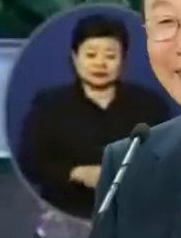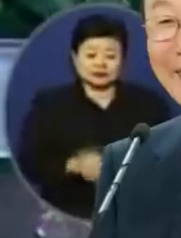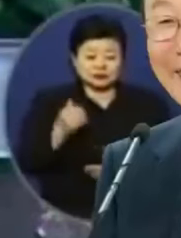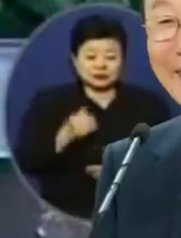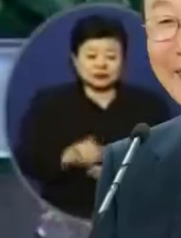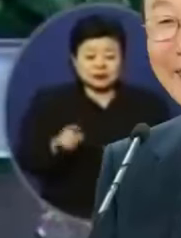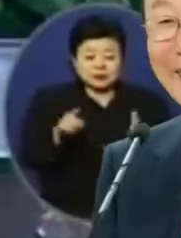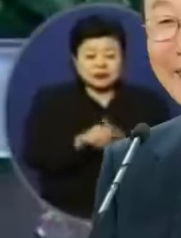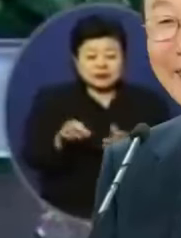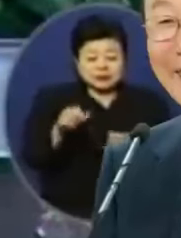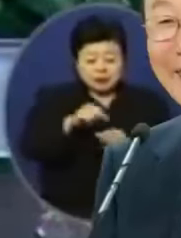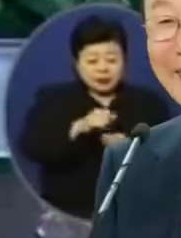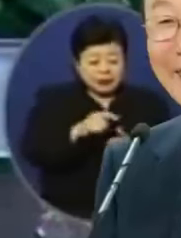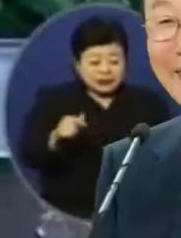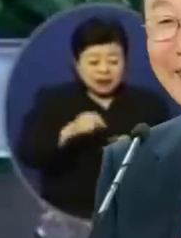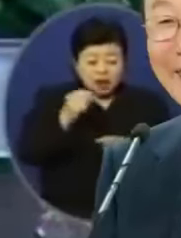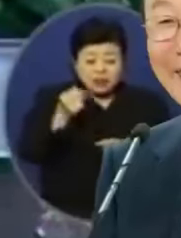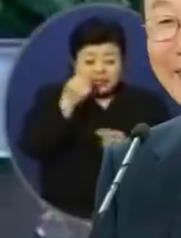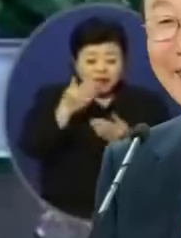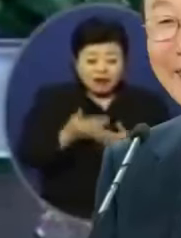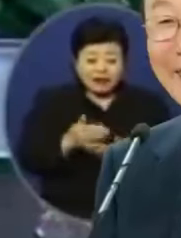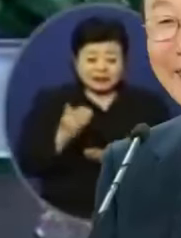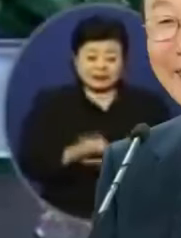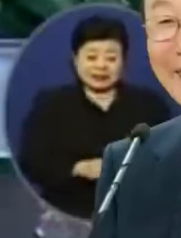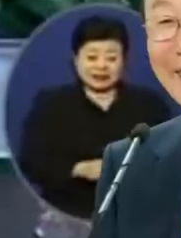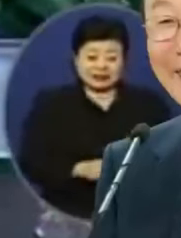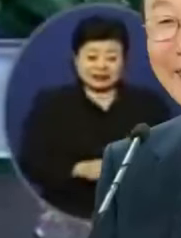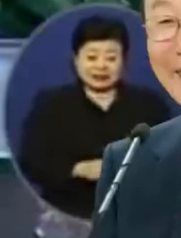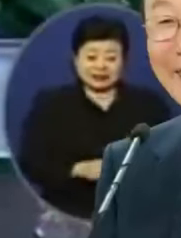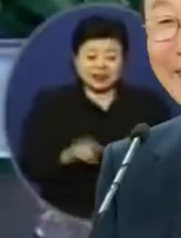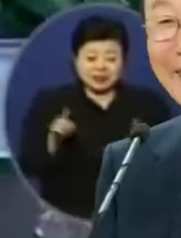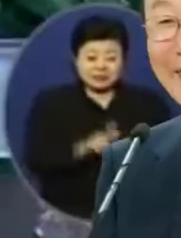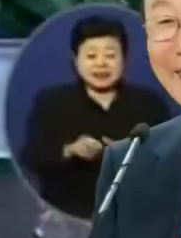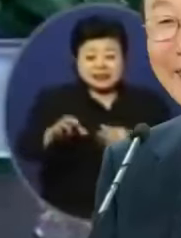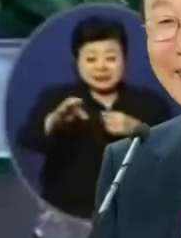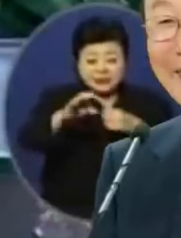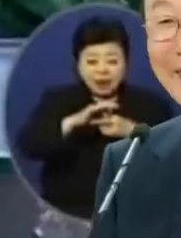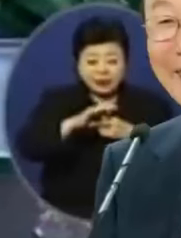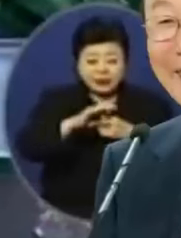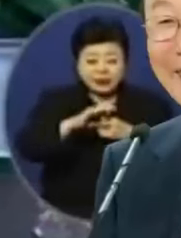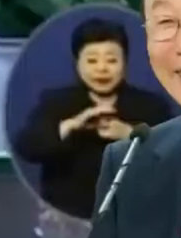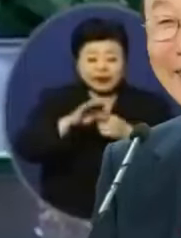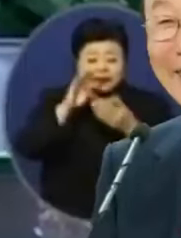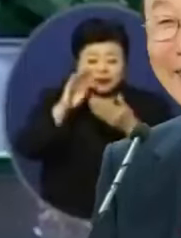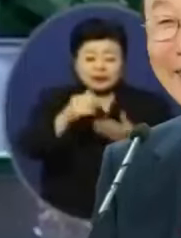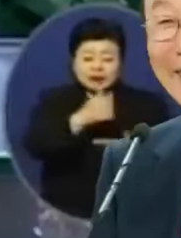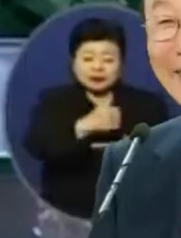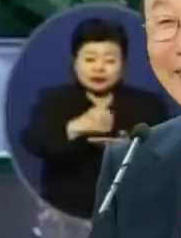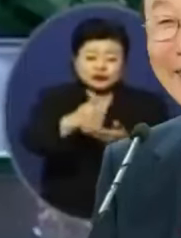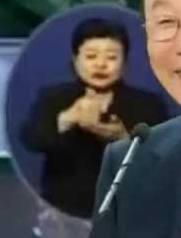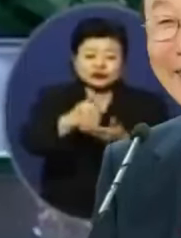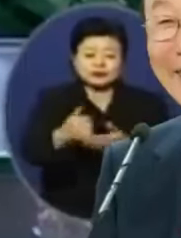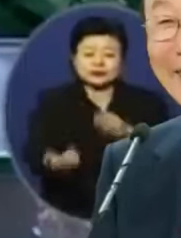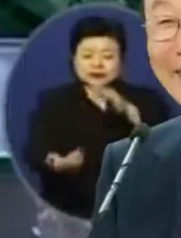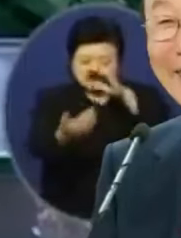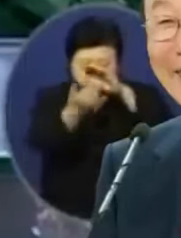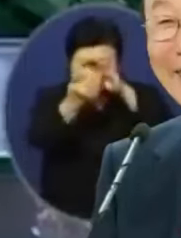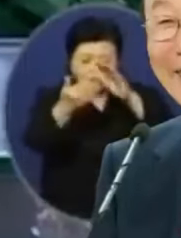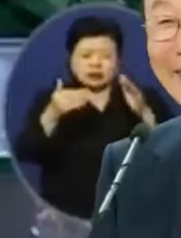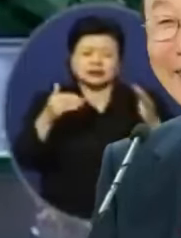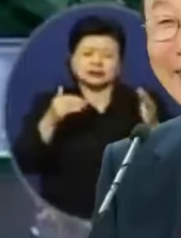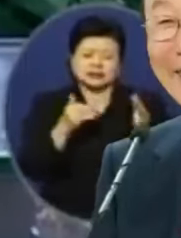누구든지 저를 믿으면 멸망하지 않고 영생을 얻으리라. 우리가 믿기만 하면은 그 다음 일은 주님이 다 이루어 놓으신 것입니다.